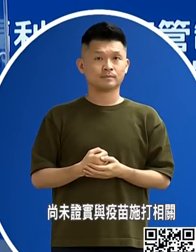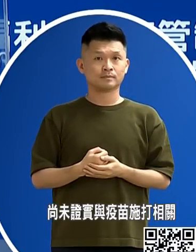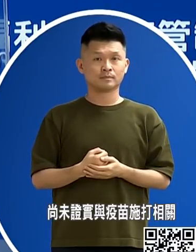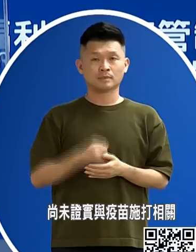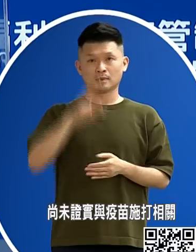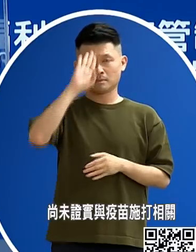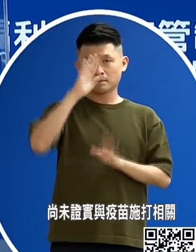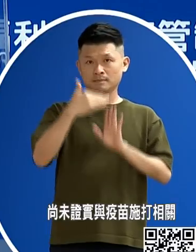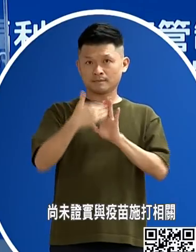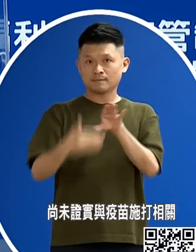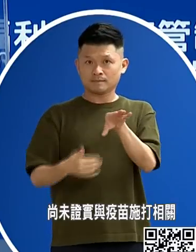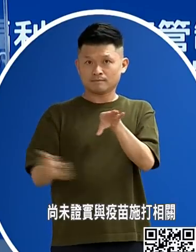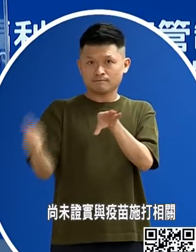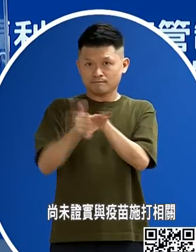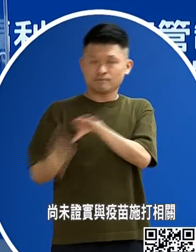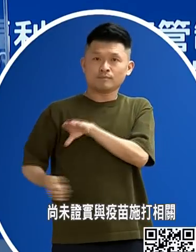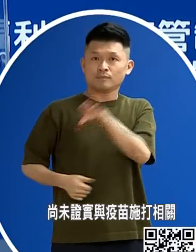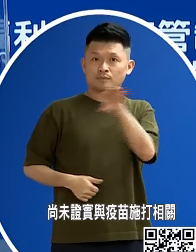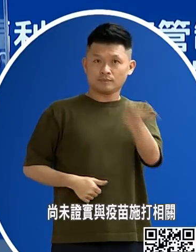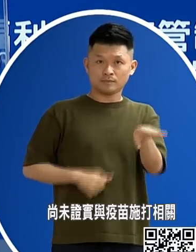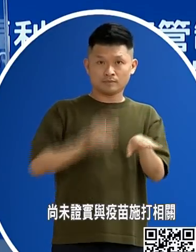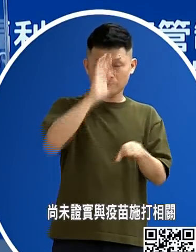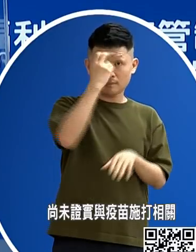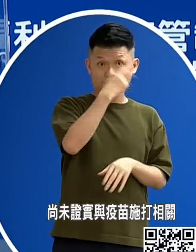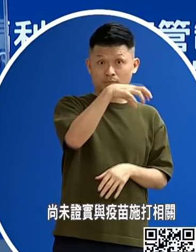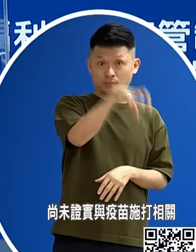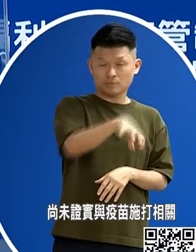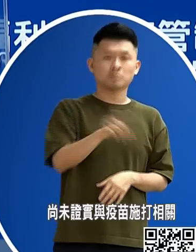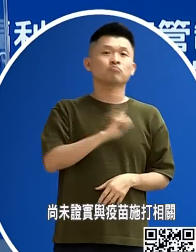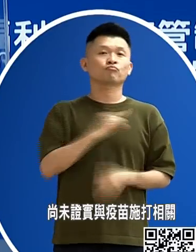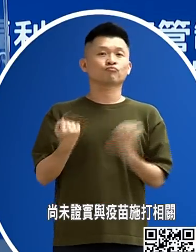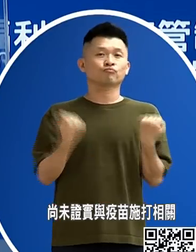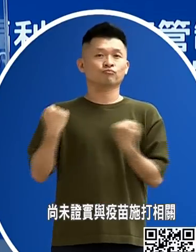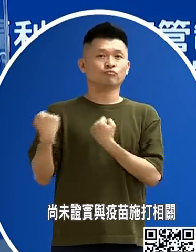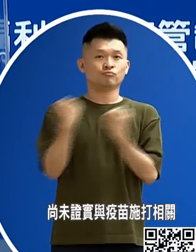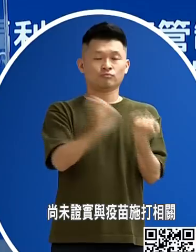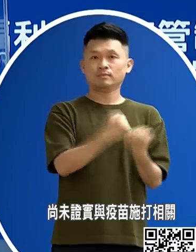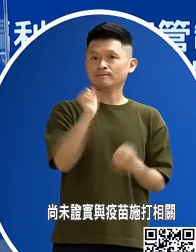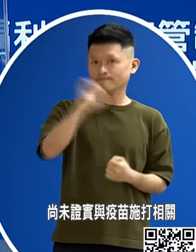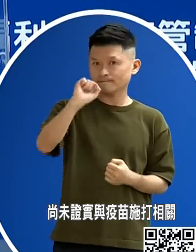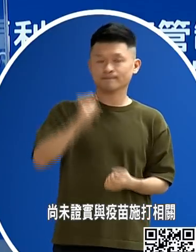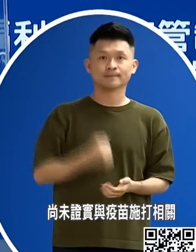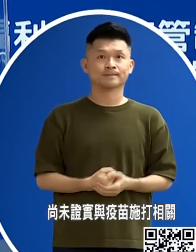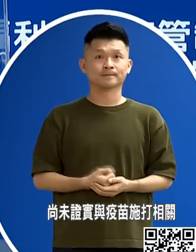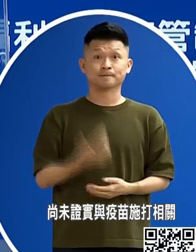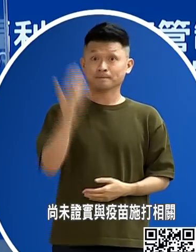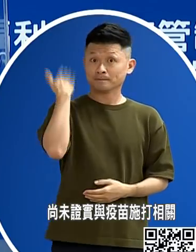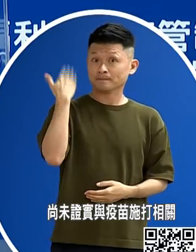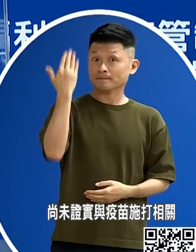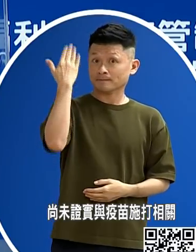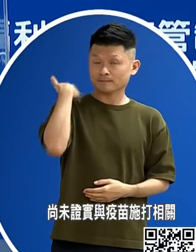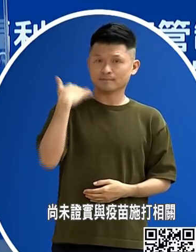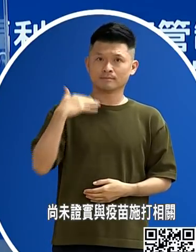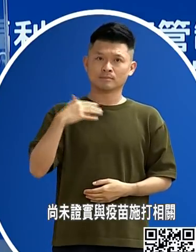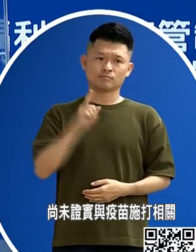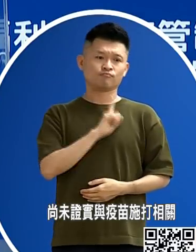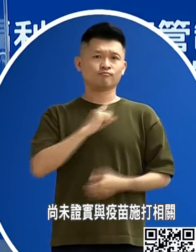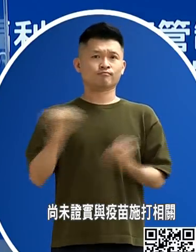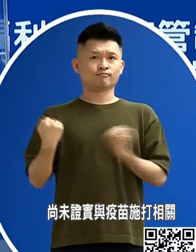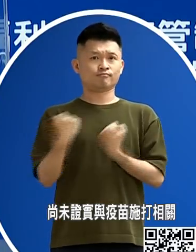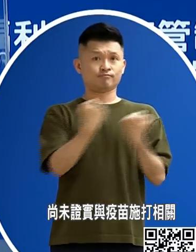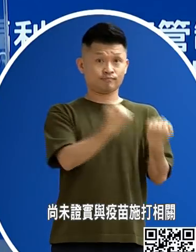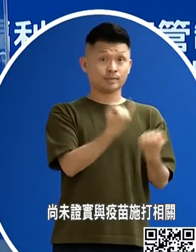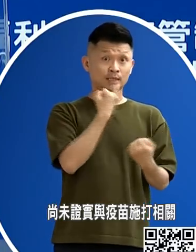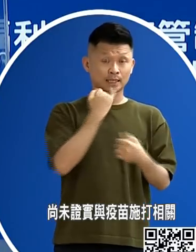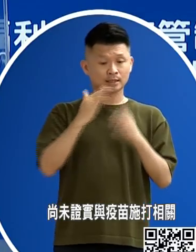疫车辆到检疫所，不得自行驾车前往。从最早的时候可以自己驾车到